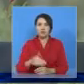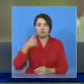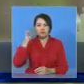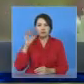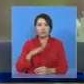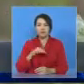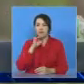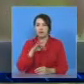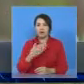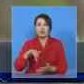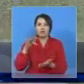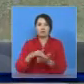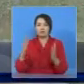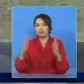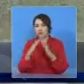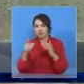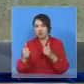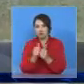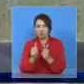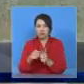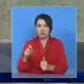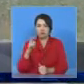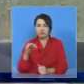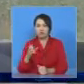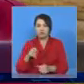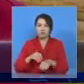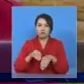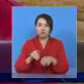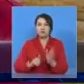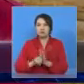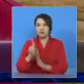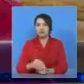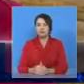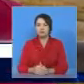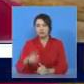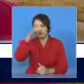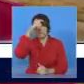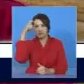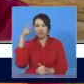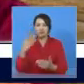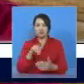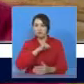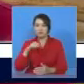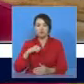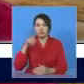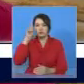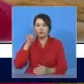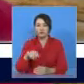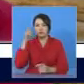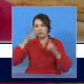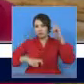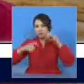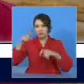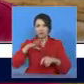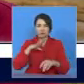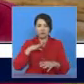бері мамандар қаладағы тұрғын үй алабы маңына дәрі себуге кірісті. Күн ыстық, және өздерін білесіздер жауынды жауды,